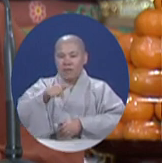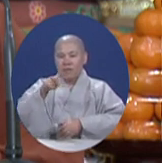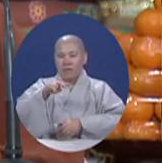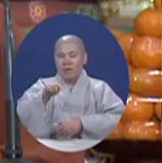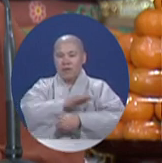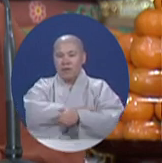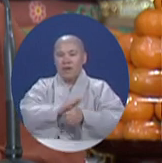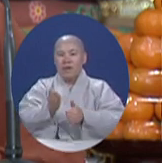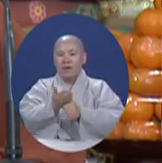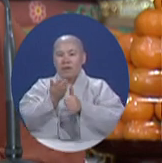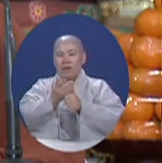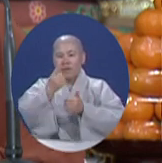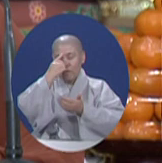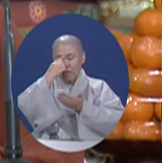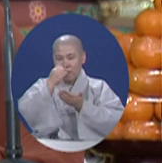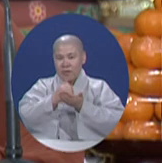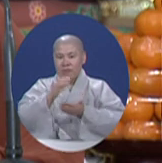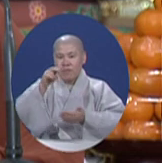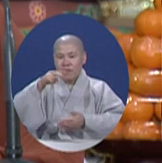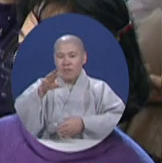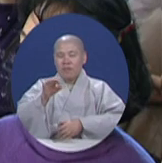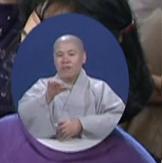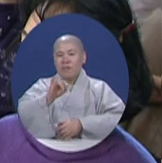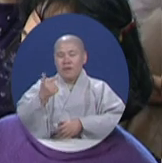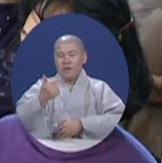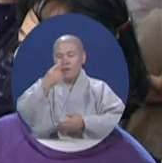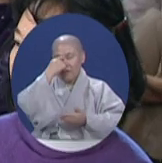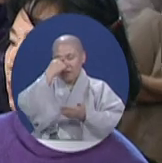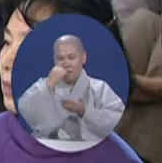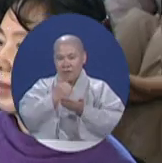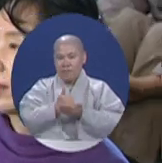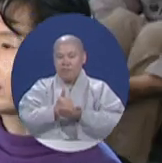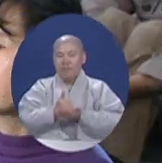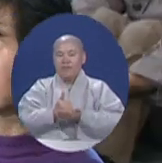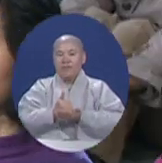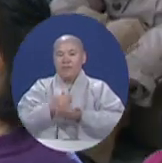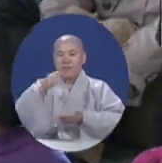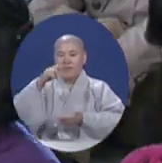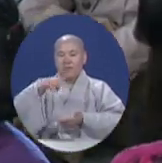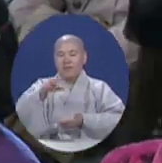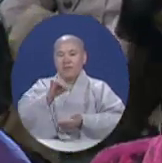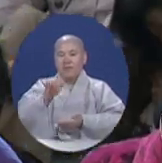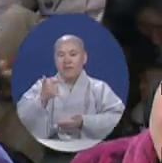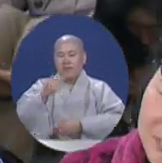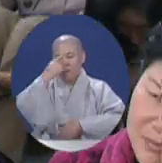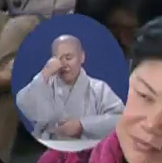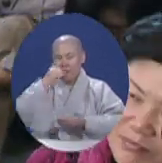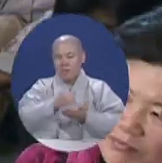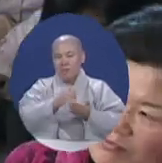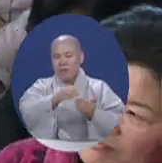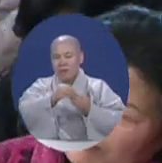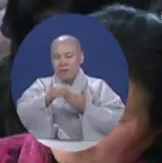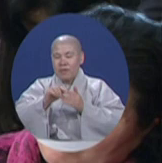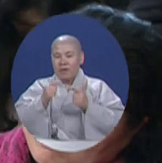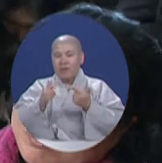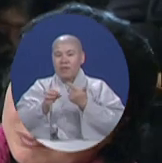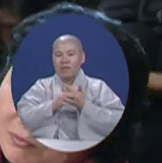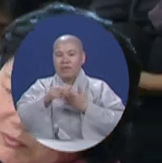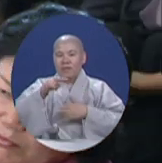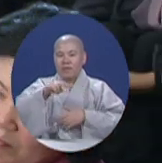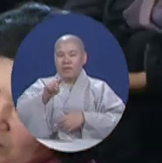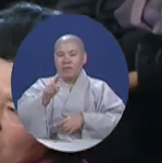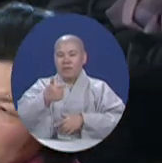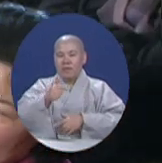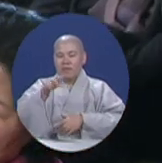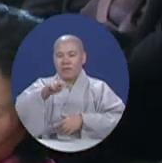길러준 스승은 숭인 스님입니다. 그 숭인 스님이 그렇게 안 이끌어주지 않았으면요, 서산 스님